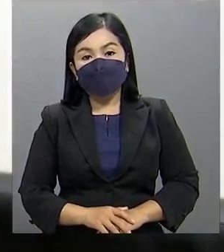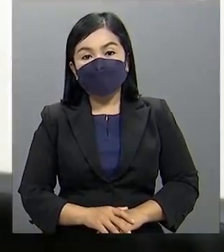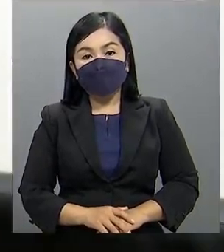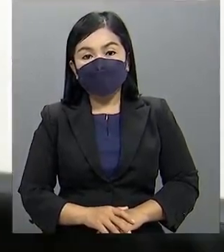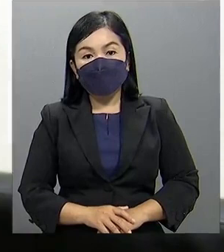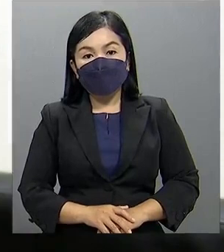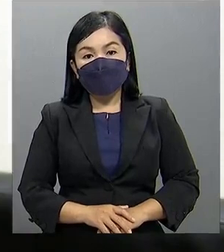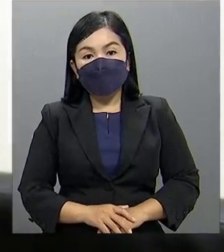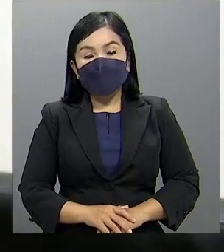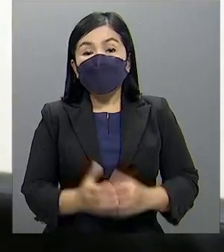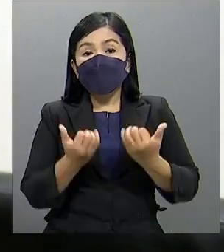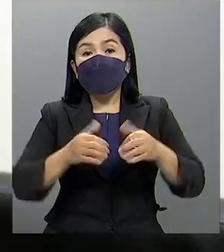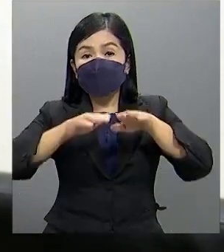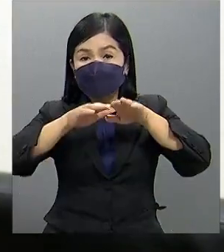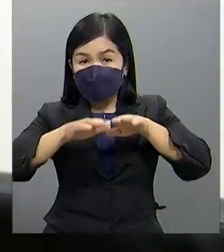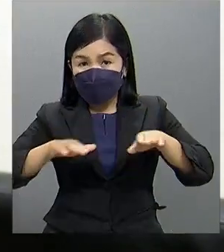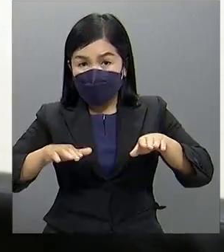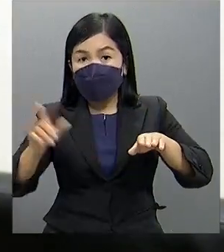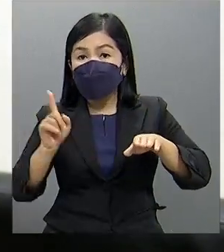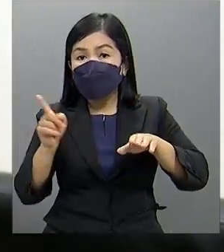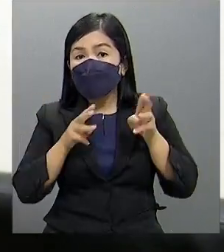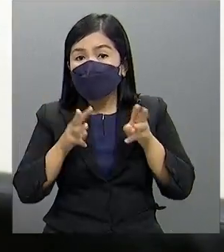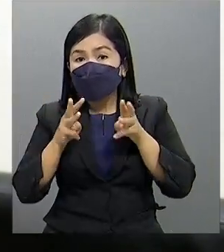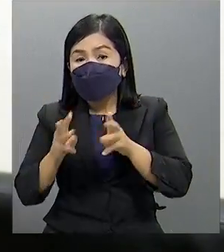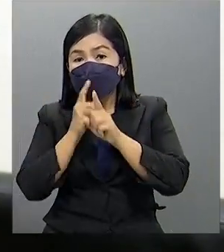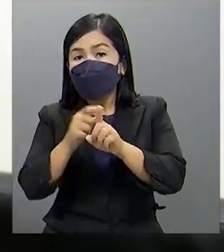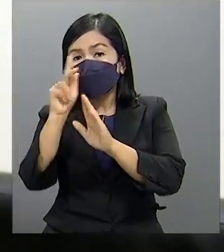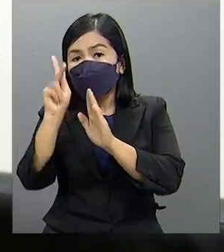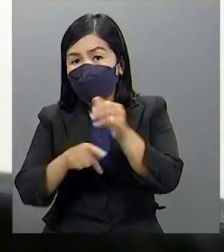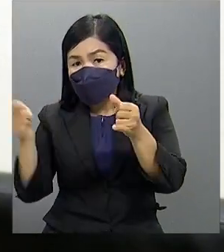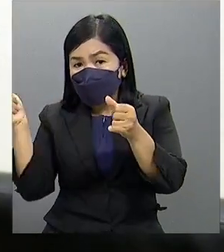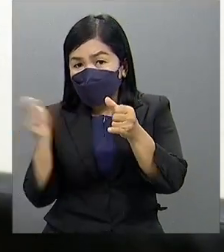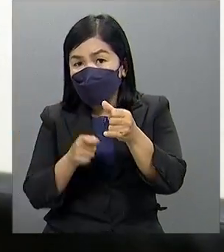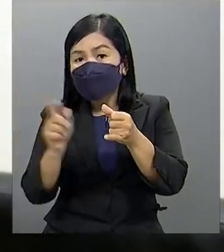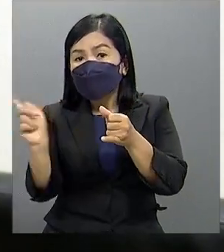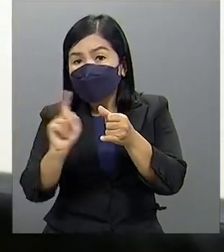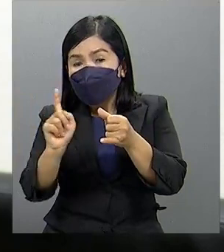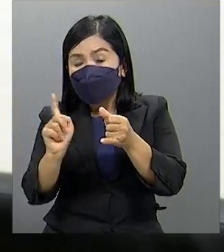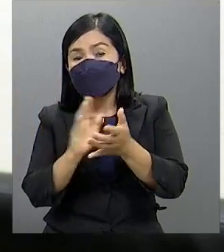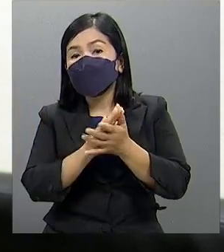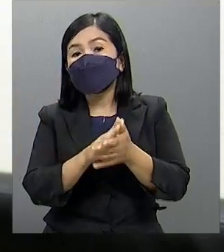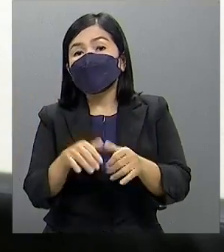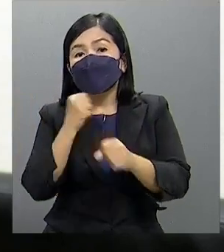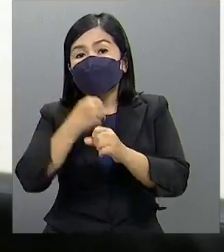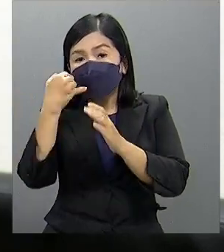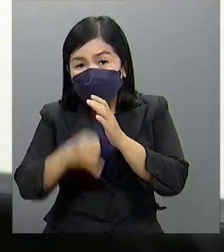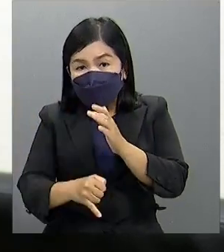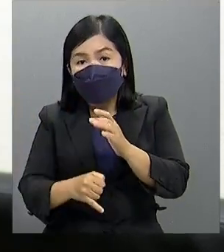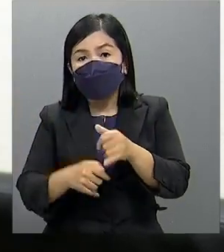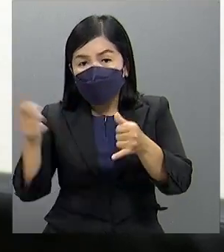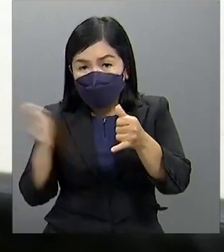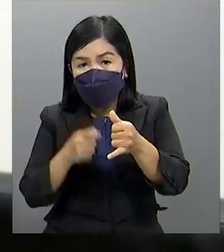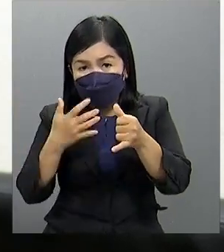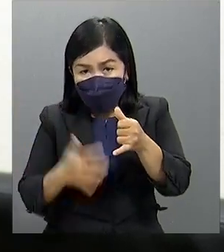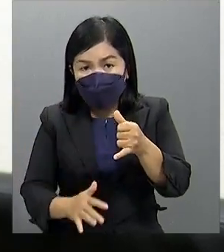ของเด็กที่ได้รับการลงโทษแล้วเนาะแล้วยังทำผิดซ้ำเนี่ยแปลว่าเด็กคนนั้นเนี่ยนะครับเขาเรียกว่าไม่รู้สำนึกนะเมื่อไม่รู้สำนึกเนี่ยนะครับพอมาถึงศ